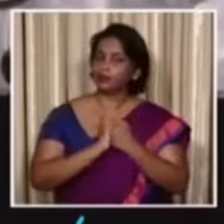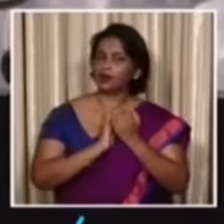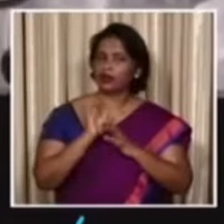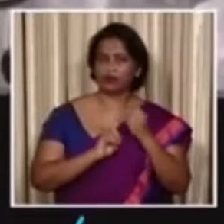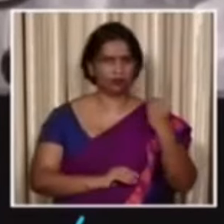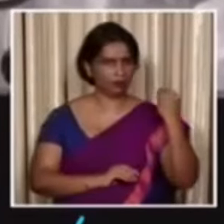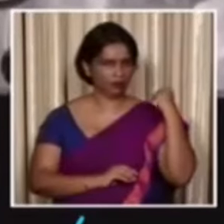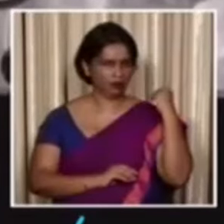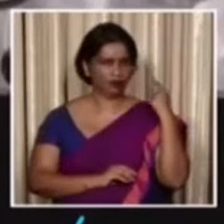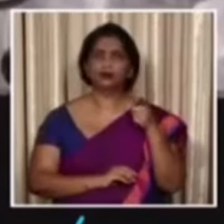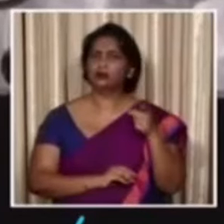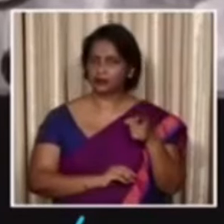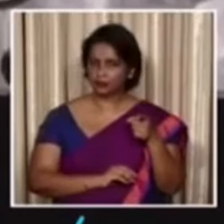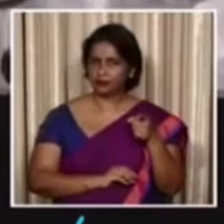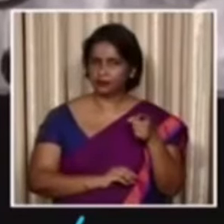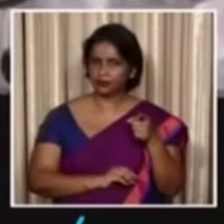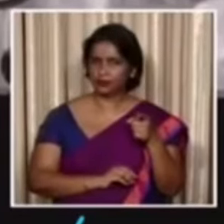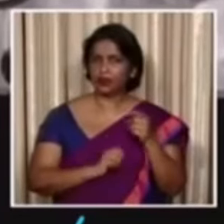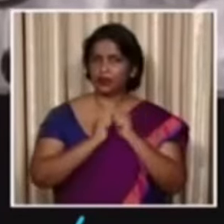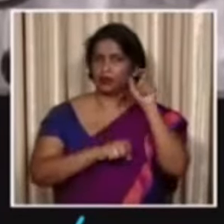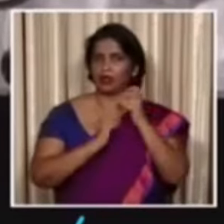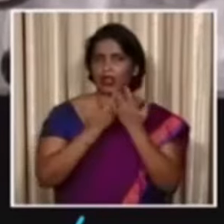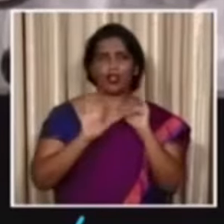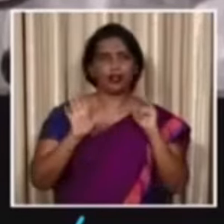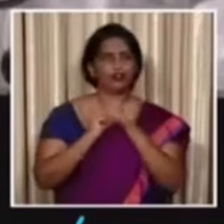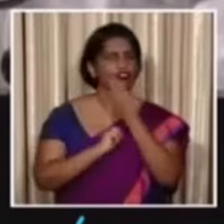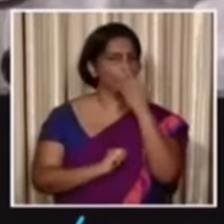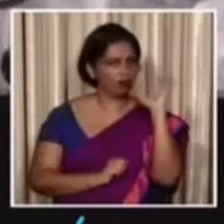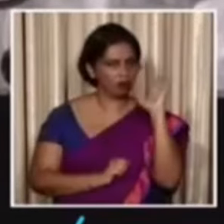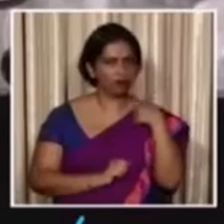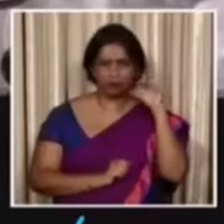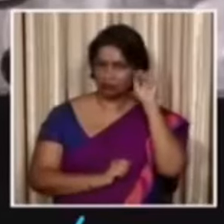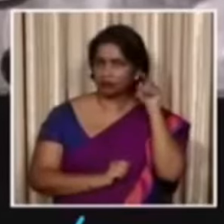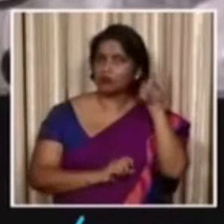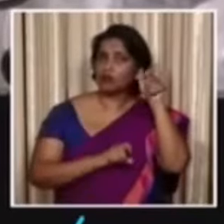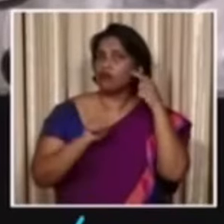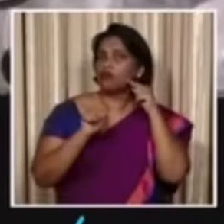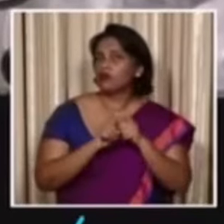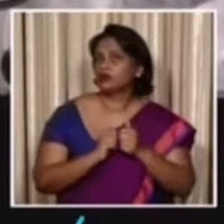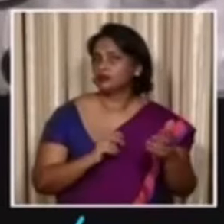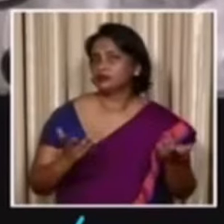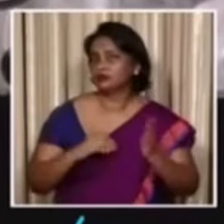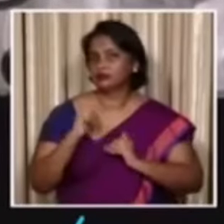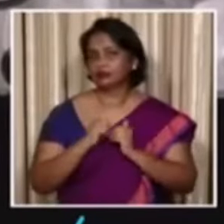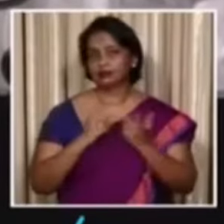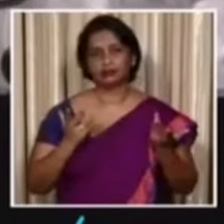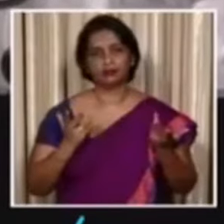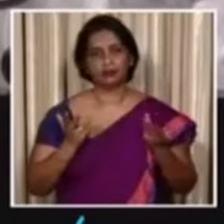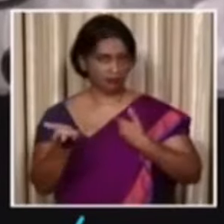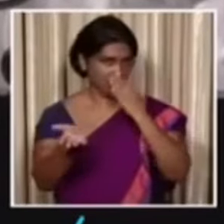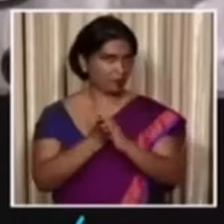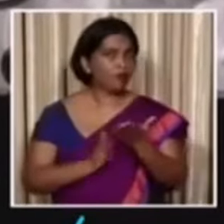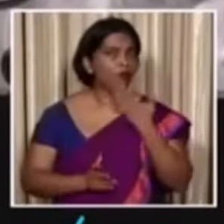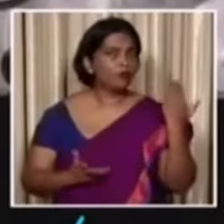ළඟදී ඔබතුමා සේවකයෝ 60 දෙනෙක්ව ඉවත් කරා. මම දැනගන්න කැමති ඒ අය සම්බන්ධයෙන් මොකද්ද ක්‍රියාමාර්ගය අපිට මේ අයට යම් සහනයක්